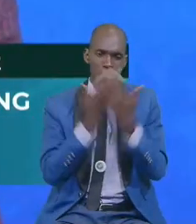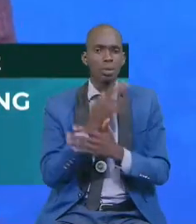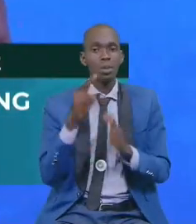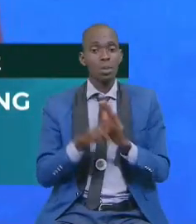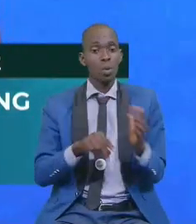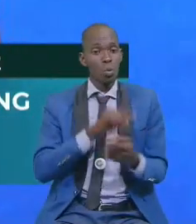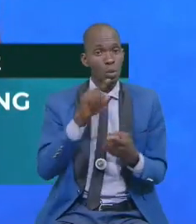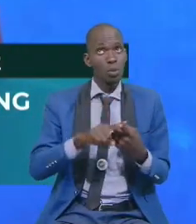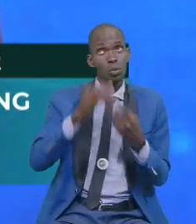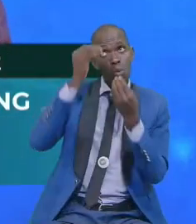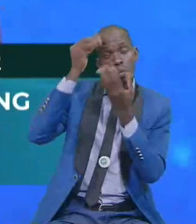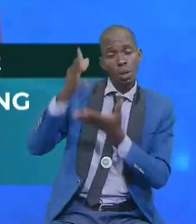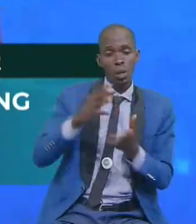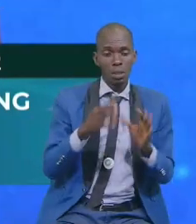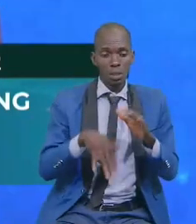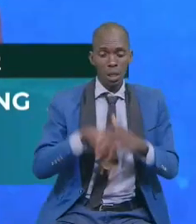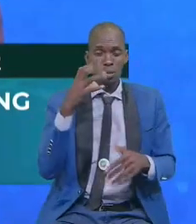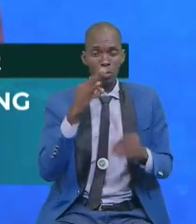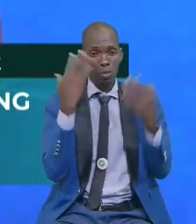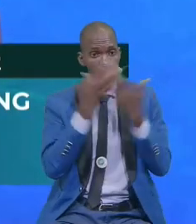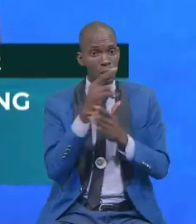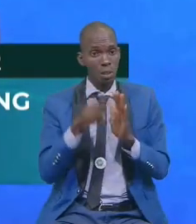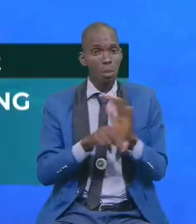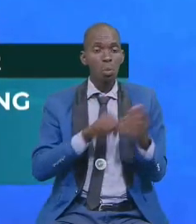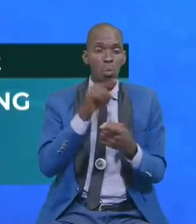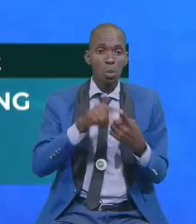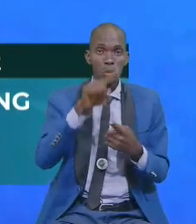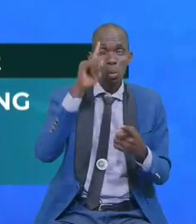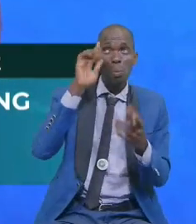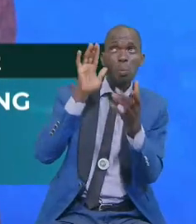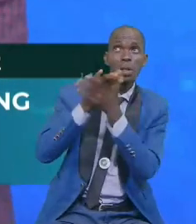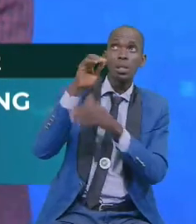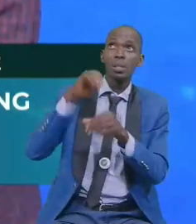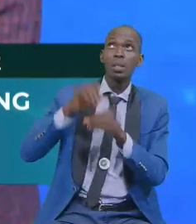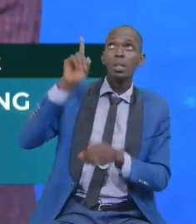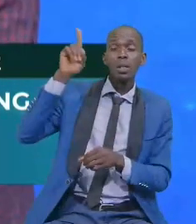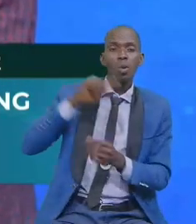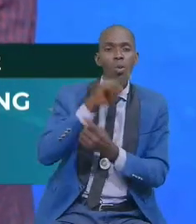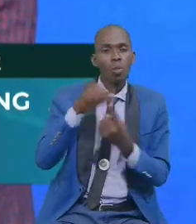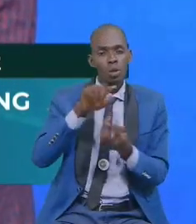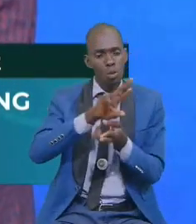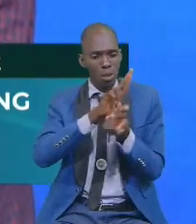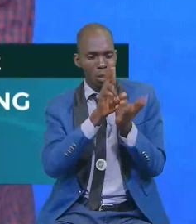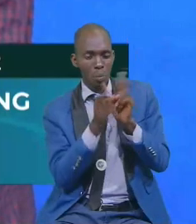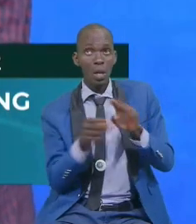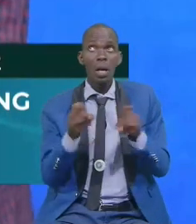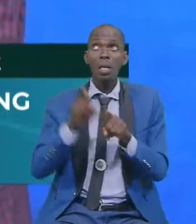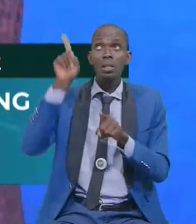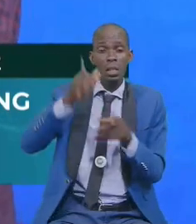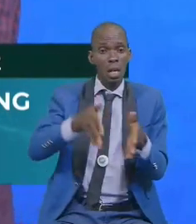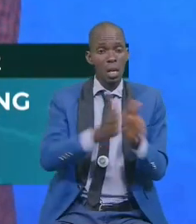Quand tu viens à lui, quand tu crois en lui, quand tu te repens comme il a